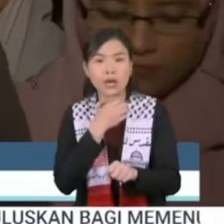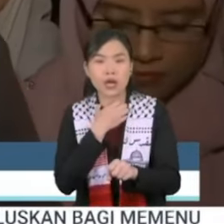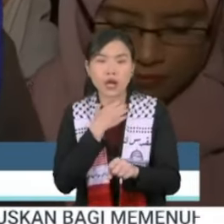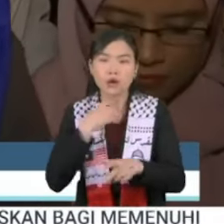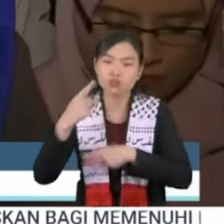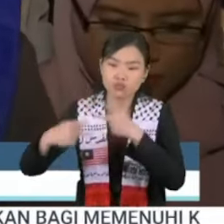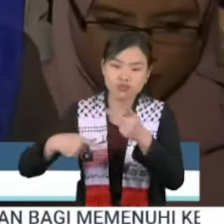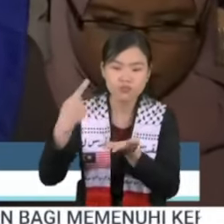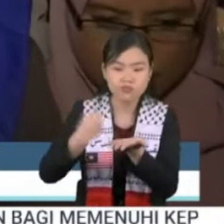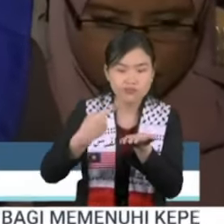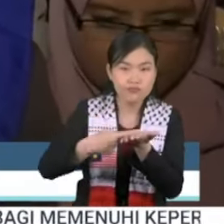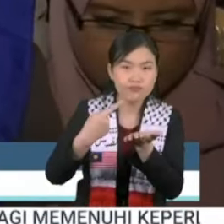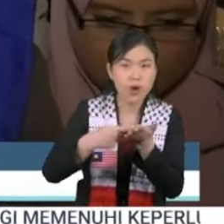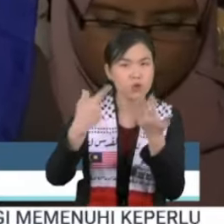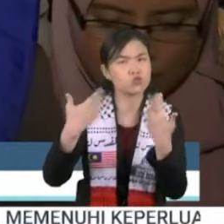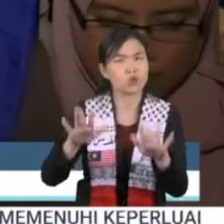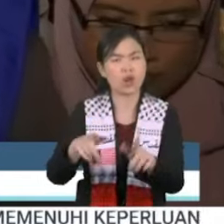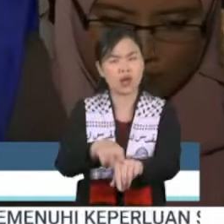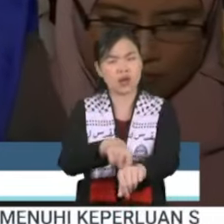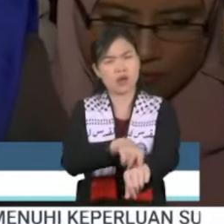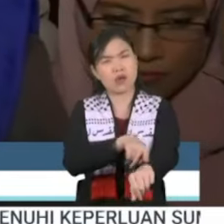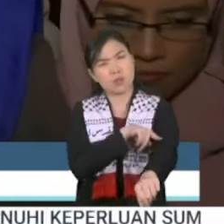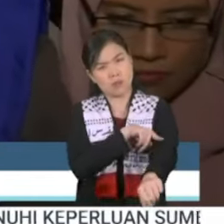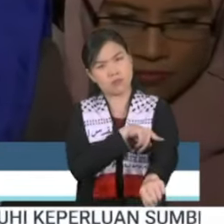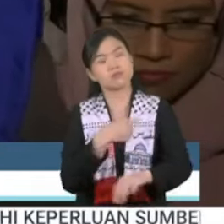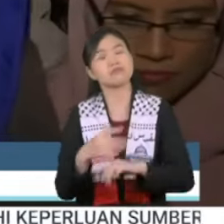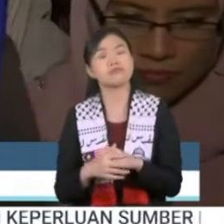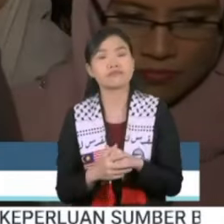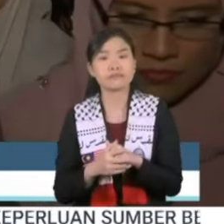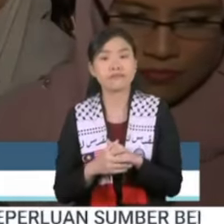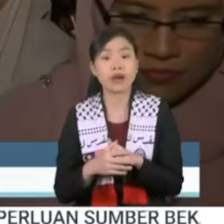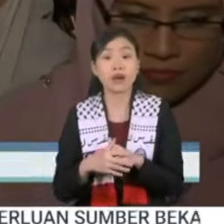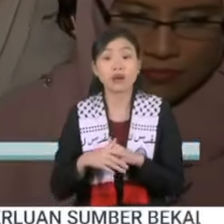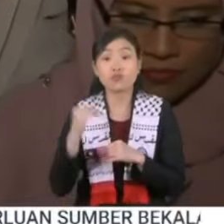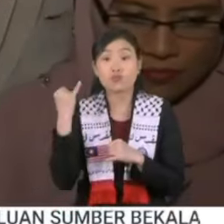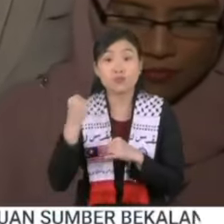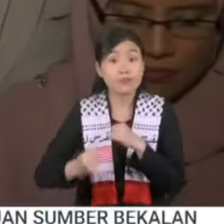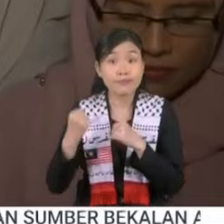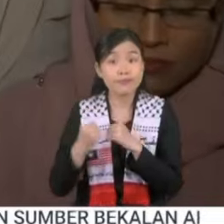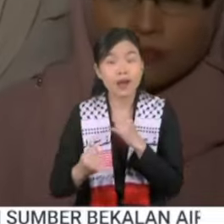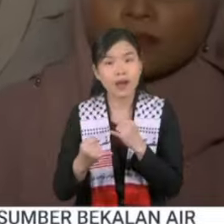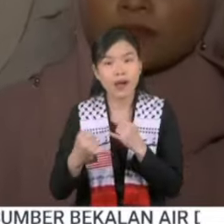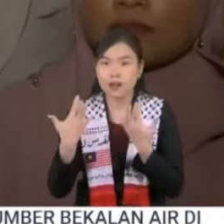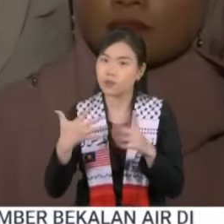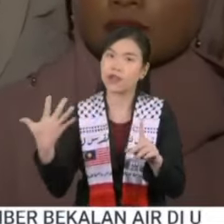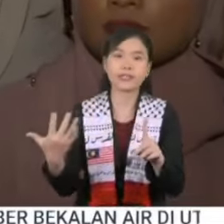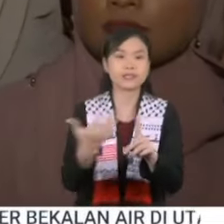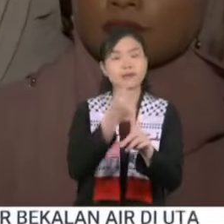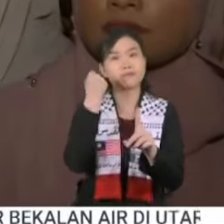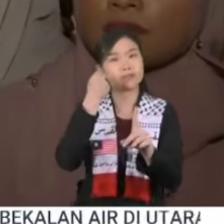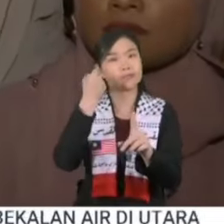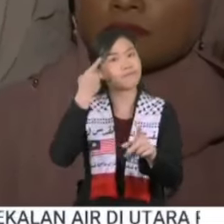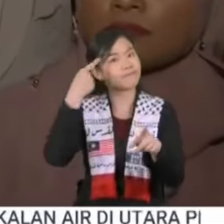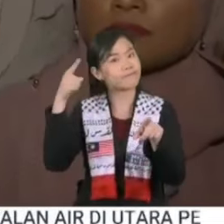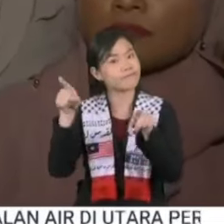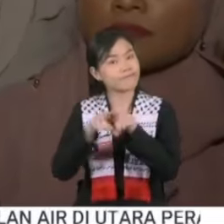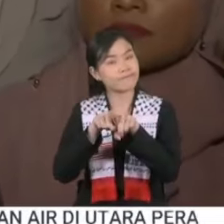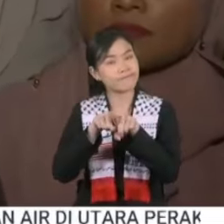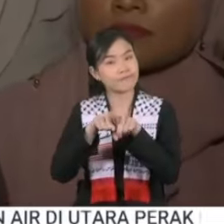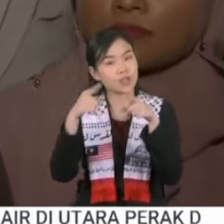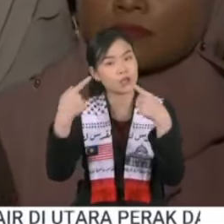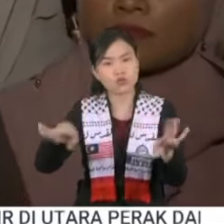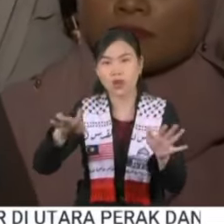perbincangan yang dibuat begitu lama dan akhirnya kita mencapai kata sepakat dan